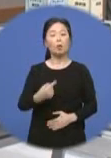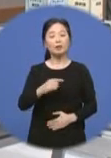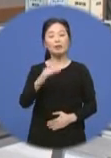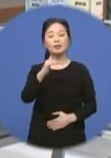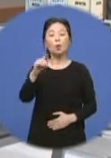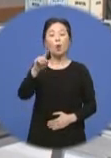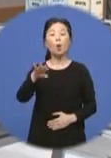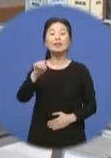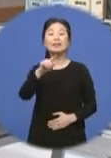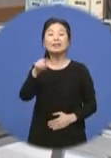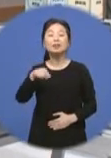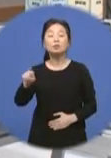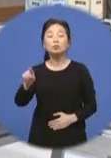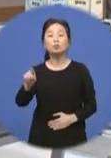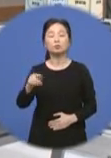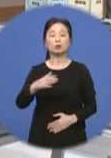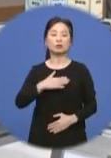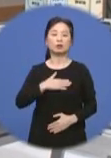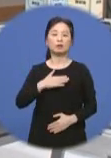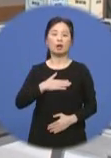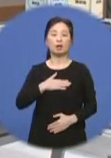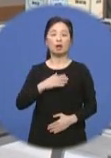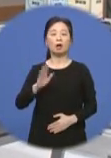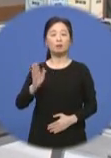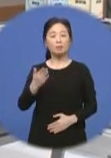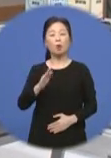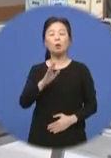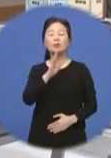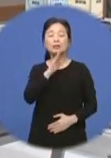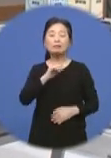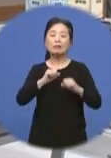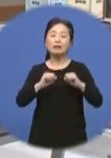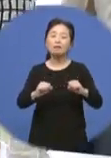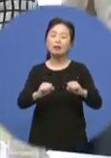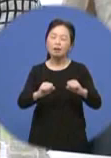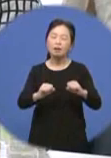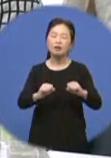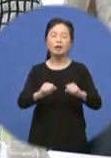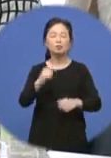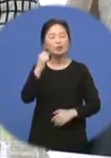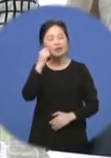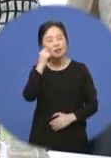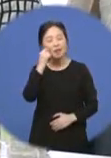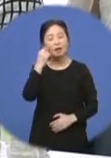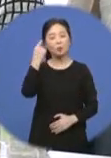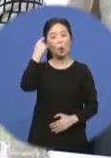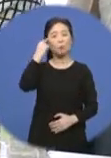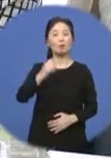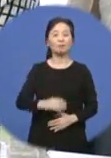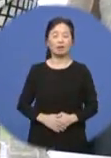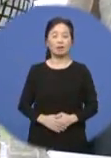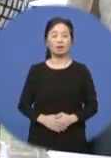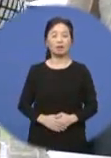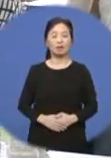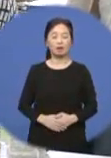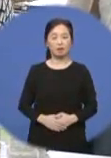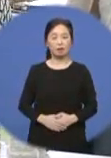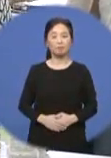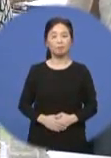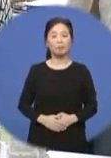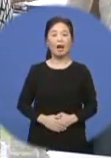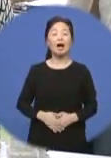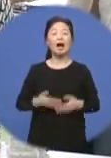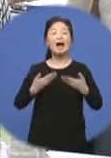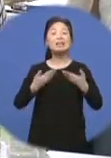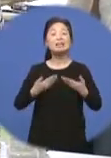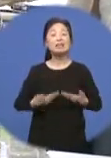にやってみたら本当に難しいものだというのを実感しました。いろいろな方からもこう安心をして、いろん